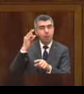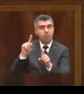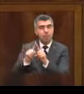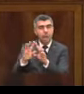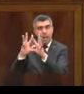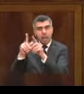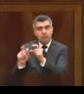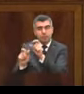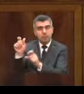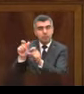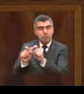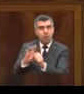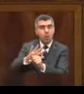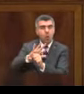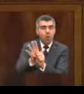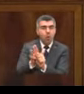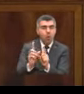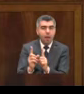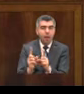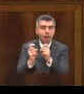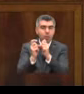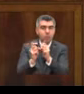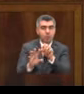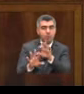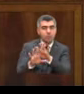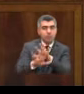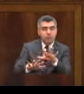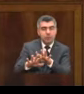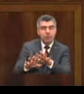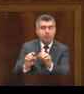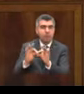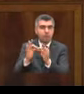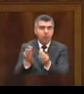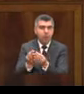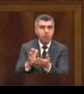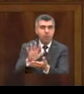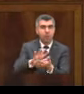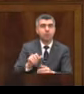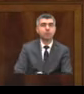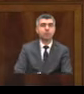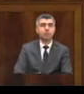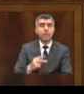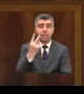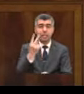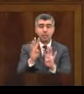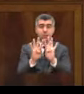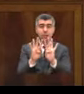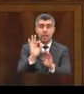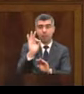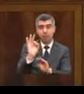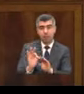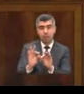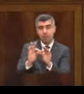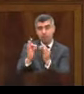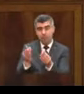للتخطيط حول تأثير فيروس كورونا على الوضع الاقتصادي والاجتماعي والنفسي للأسر على أن 82% من